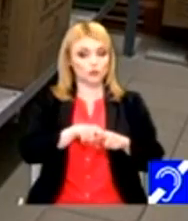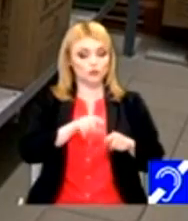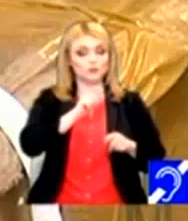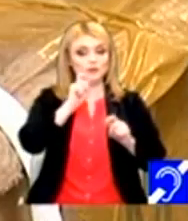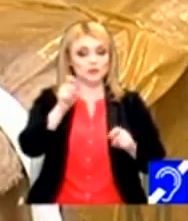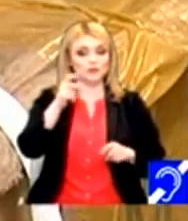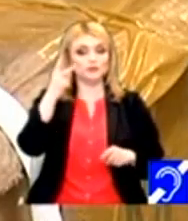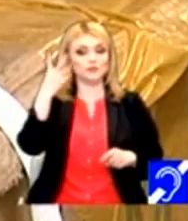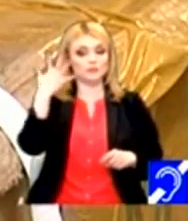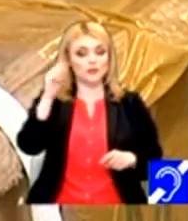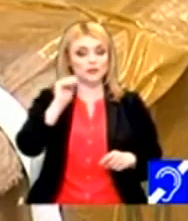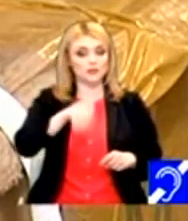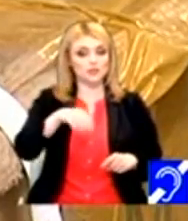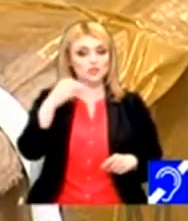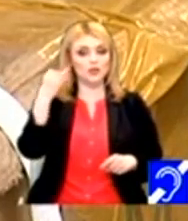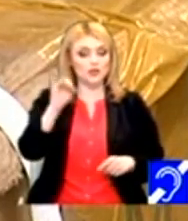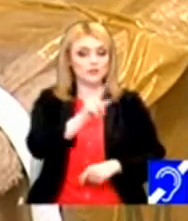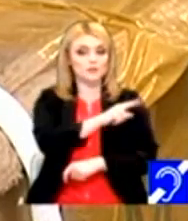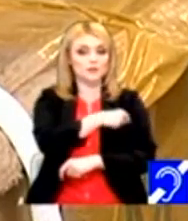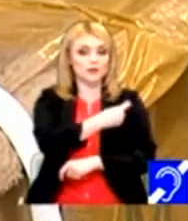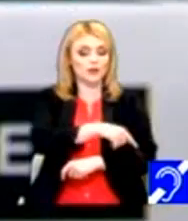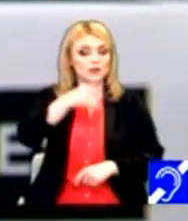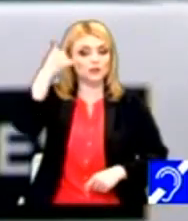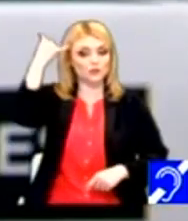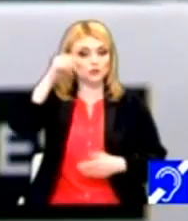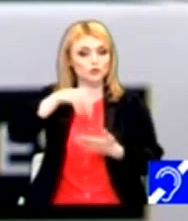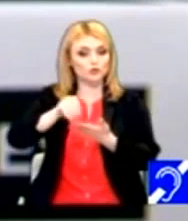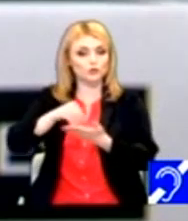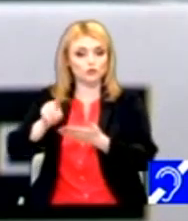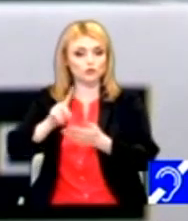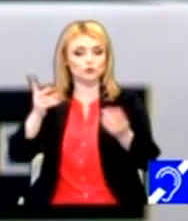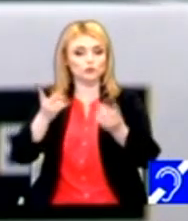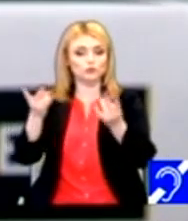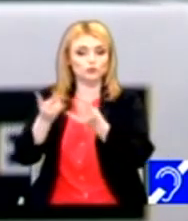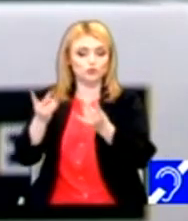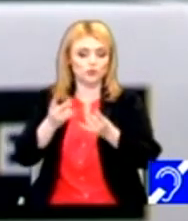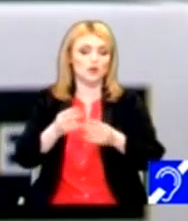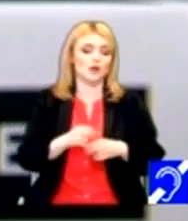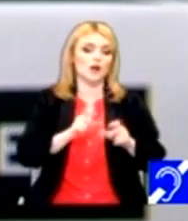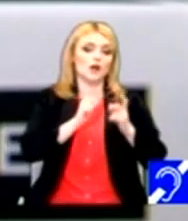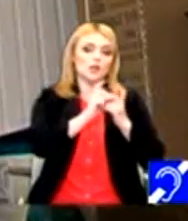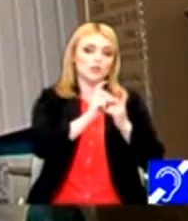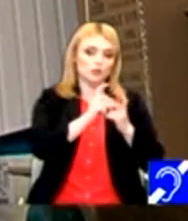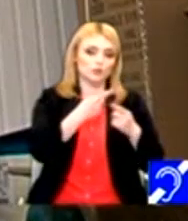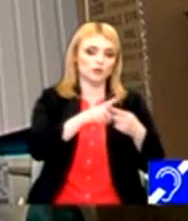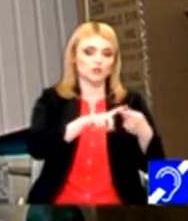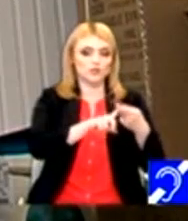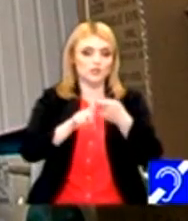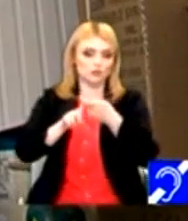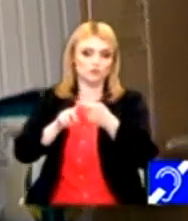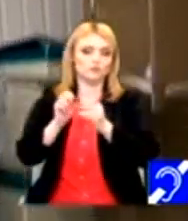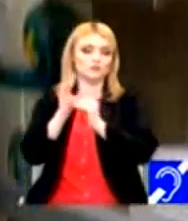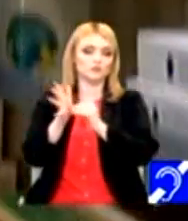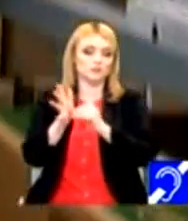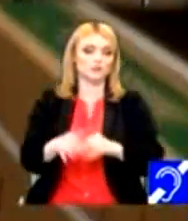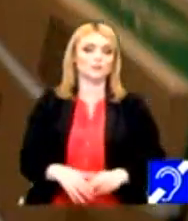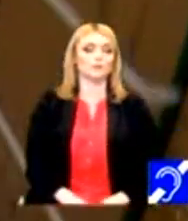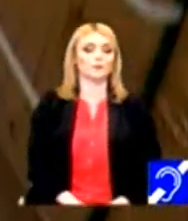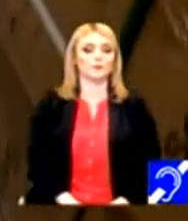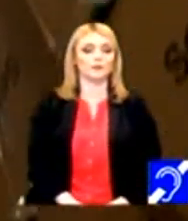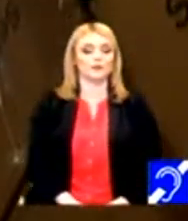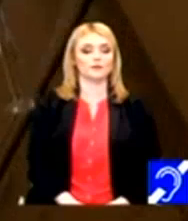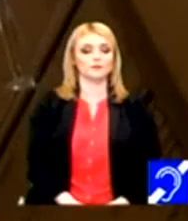început să producă și boxe pentru intubare, care se așează pe capul pacientului și îi protejează pe medici. Fabricarea acestora este însă